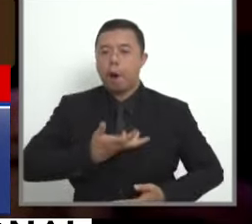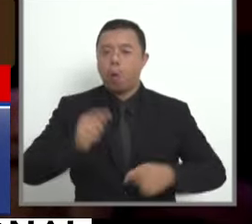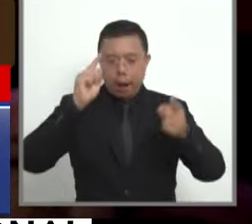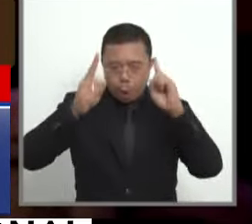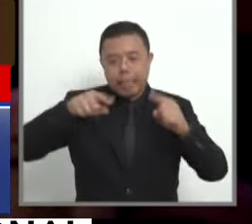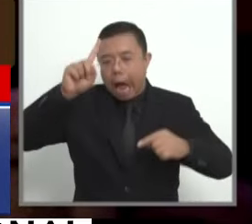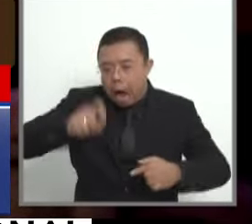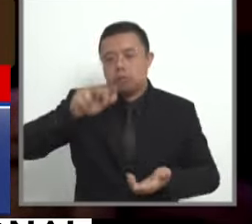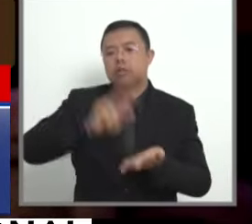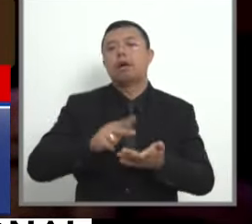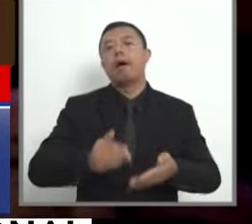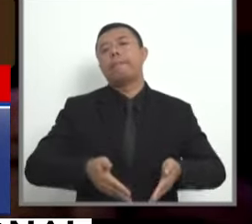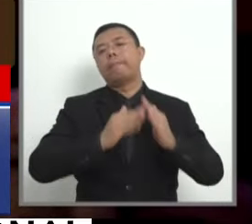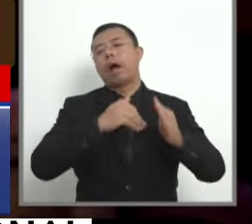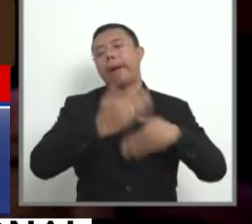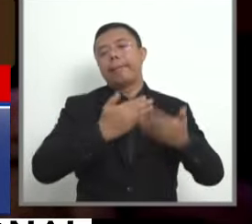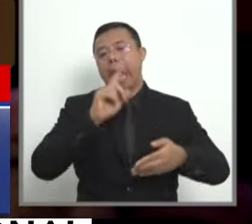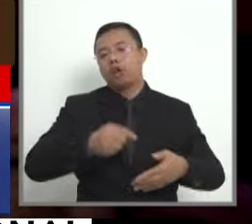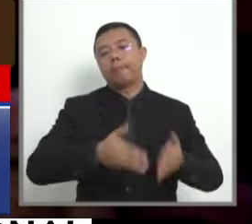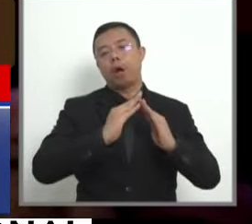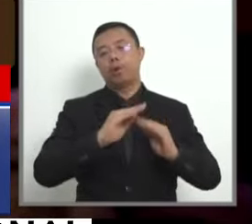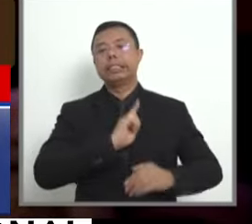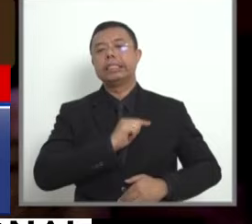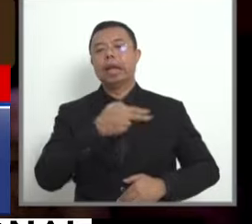endang P itu